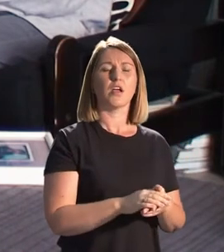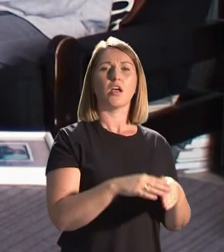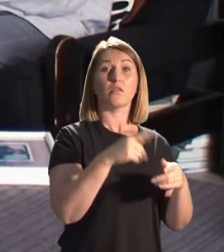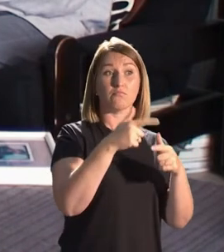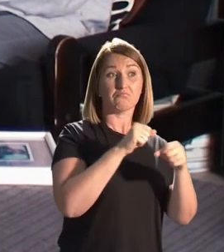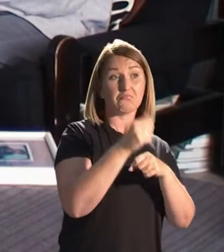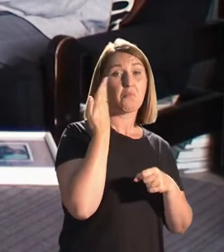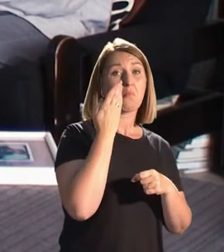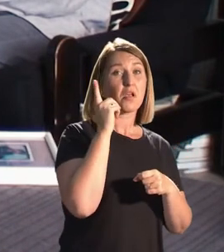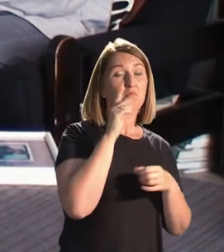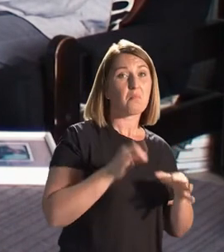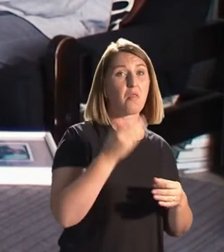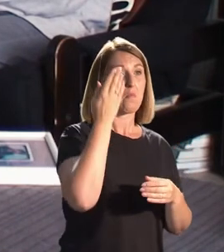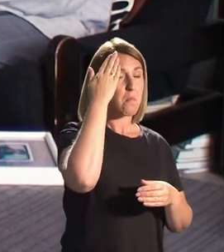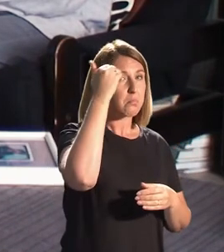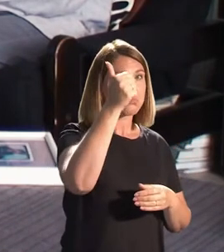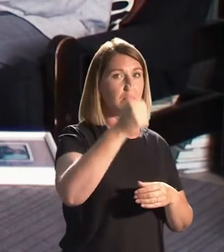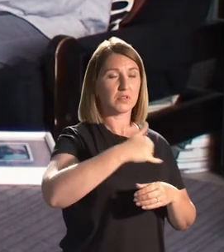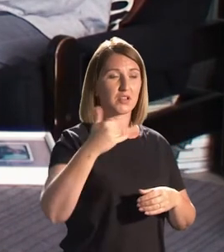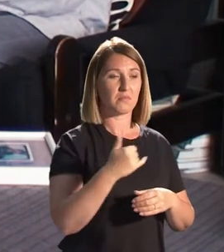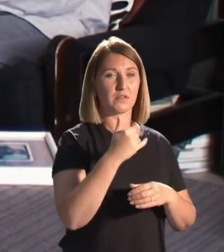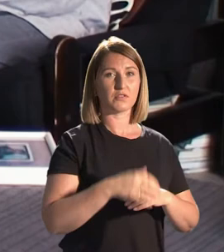mistrzostwo spod pana ręki zawsze wychodzi.